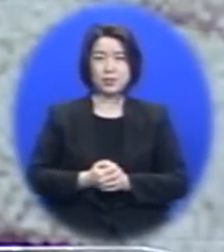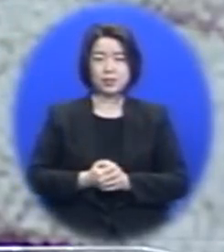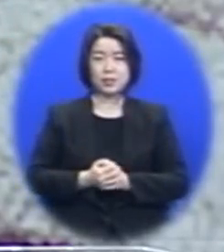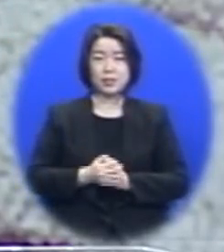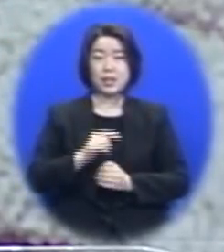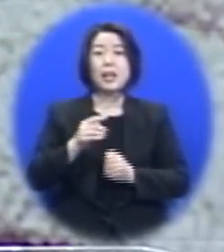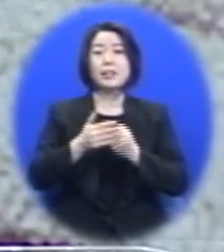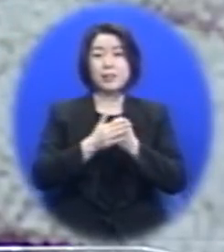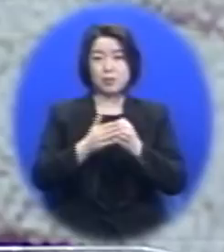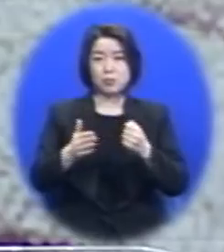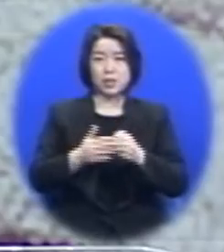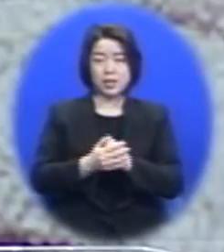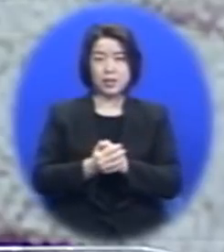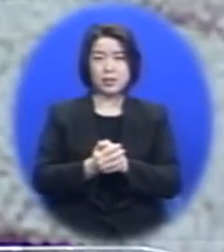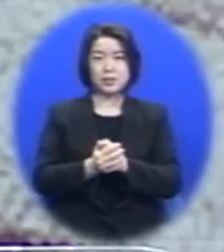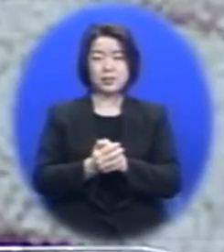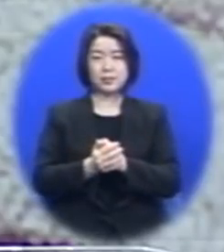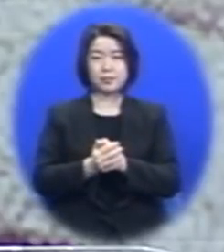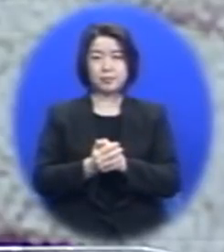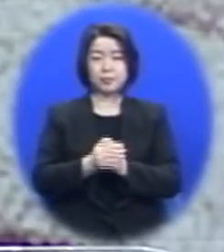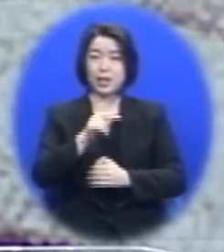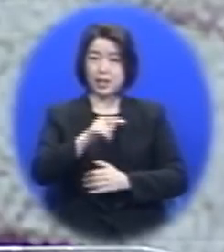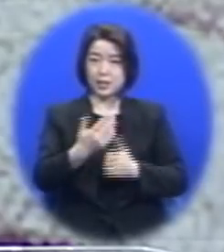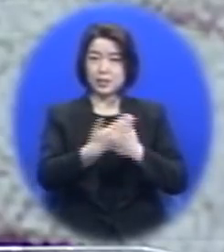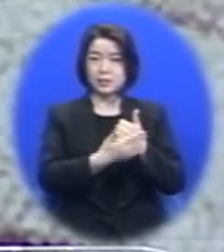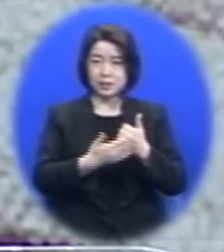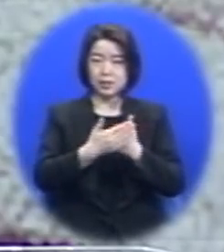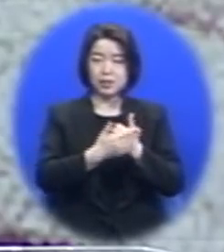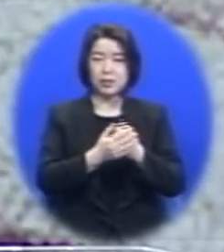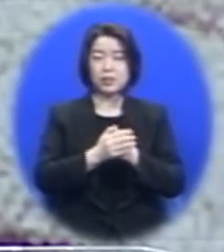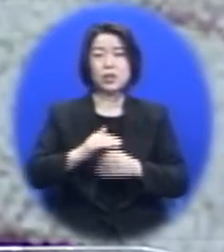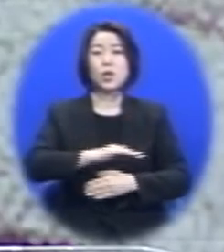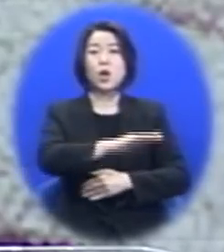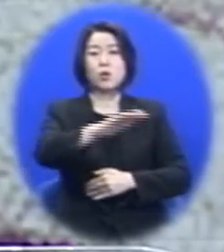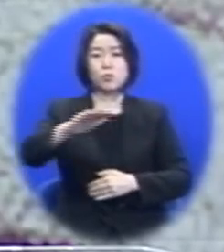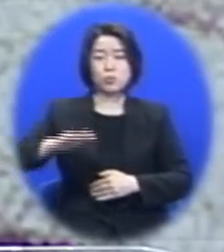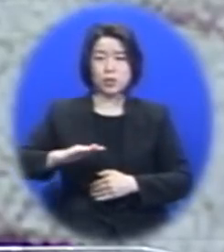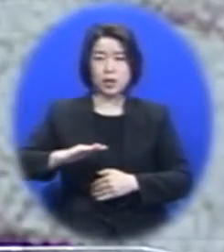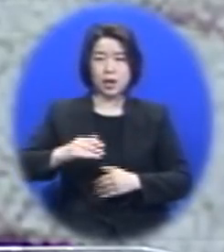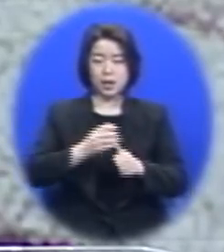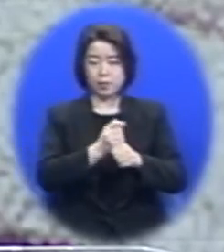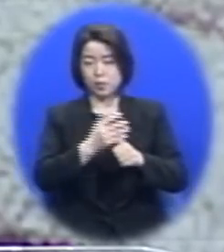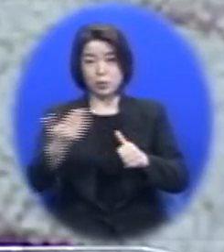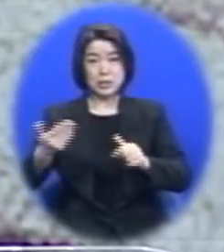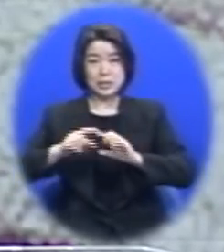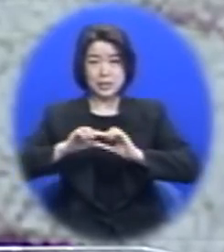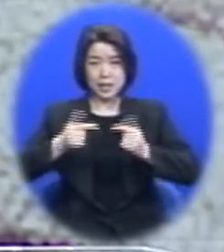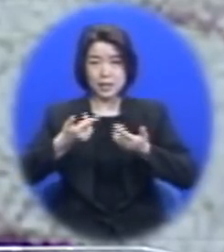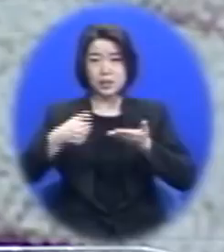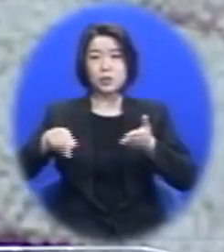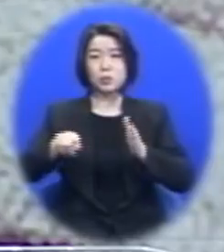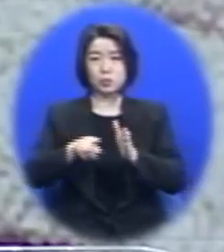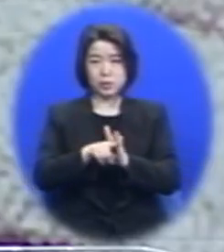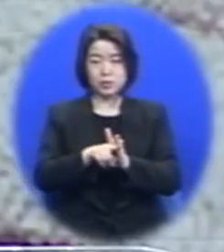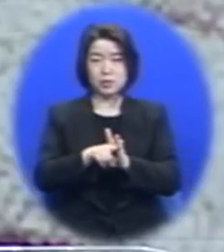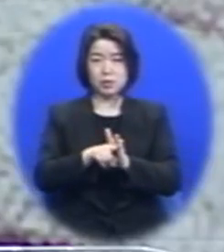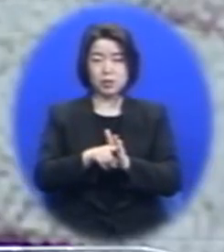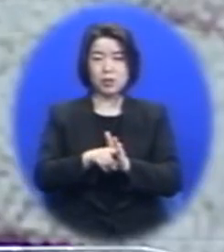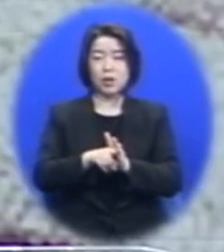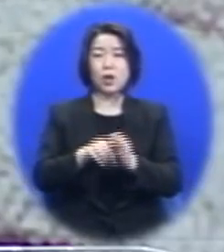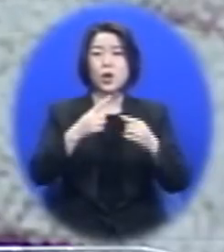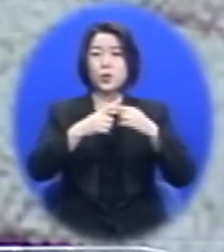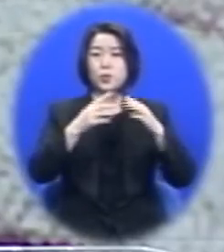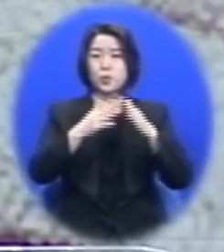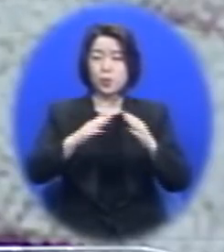그렇기 때문에 이 은혜를 우리가 놓치지 않기 위하여 교회를